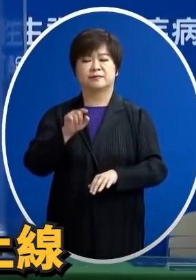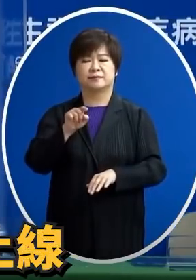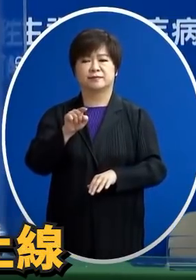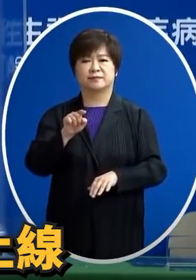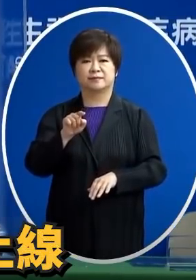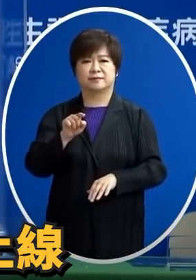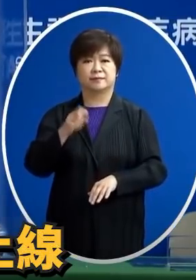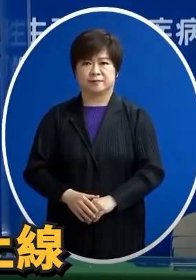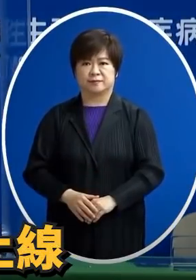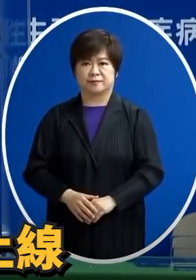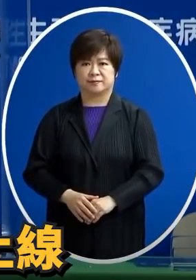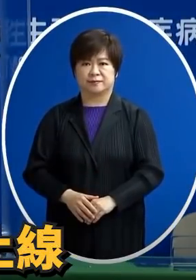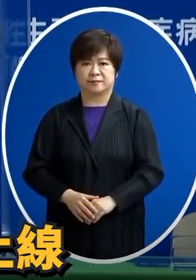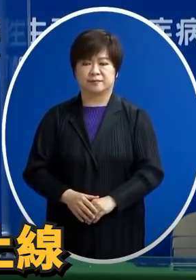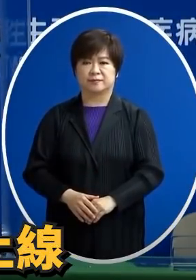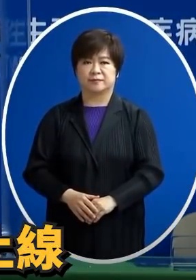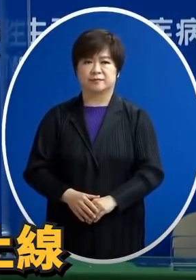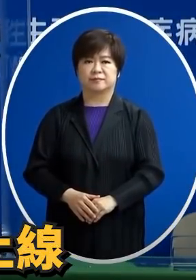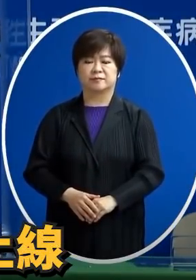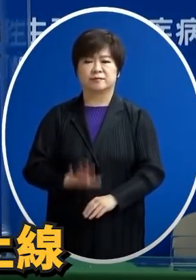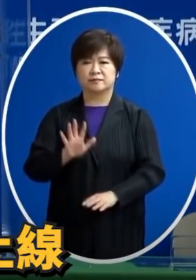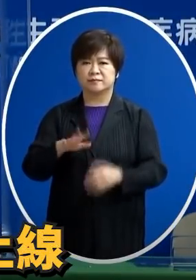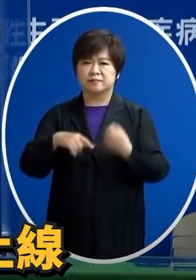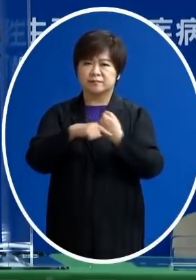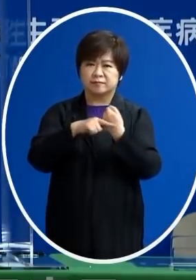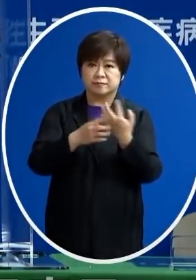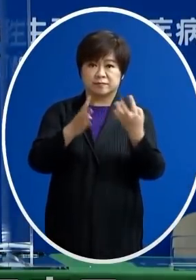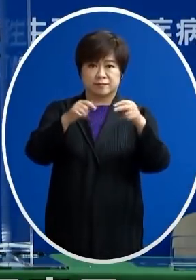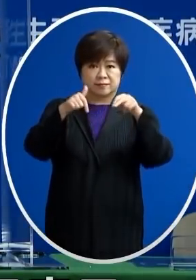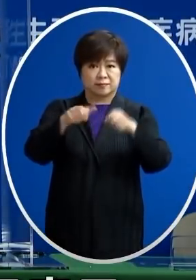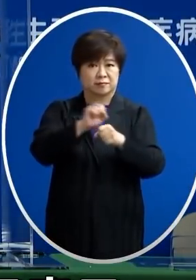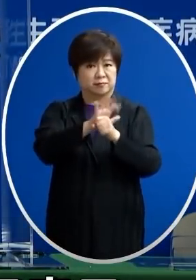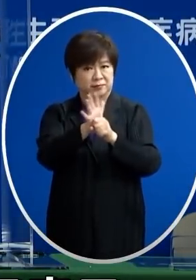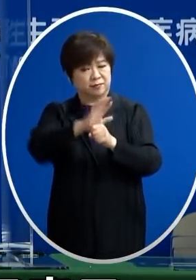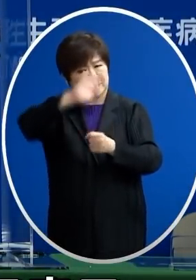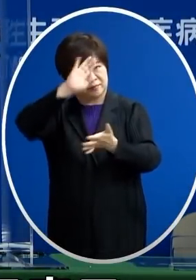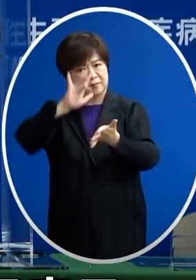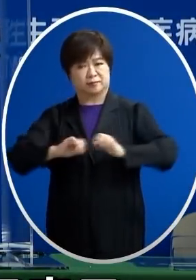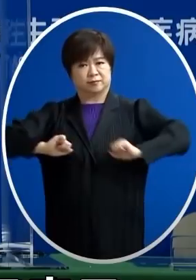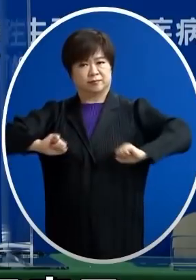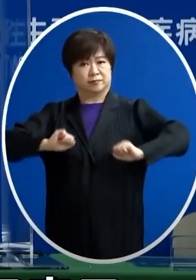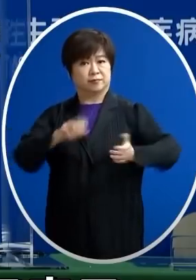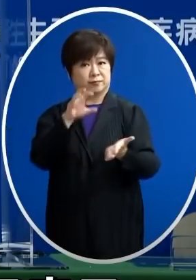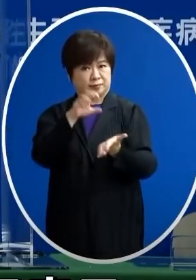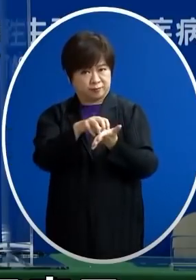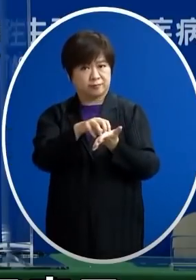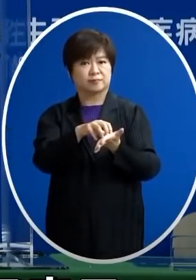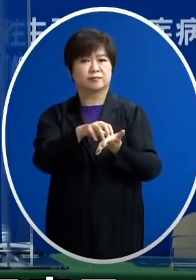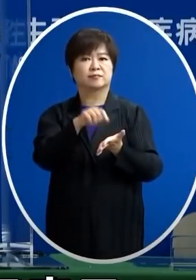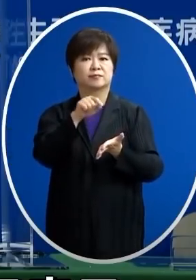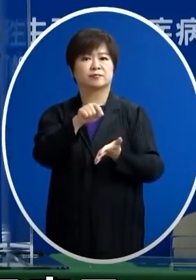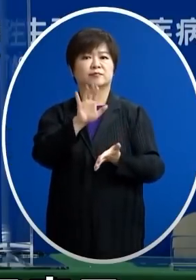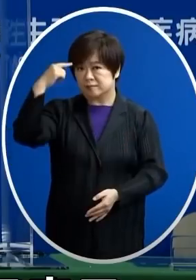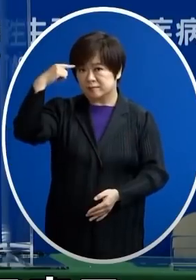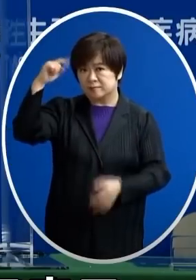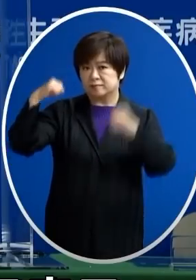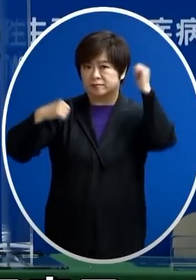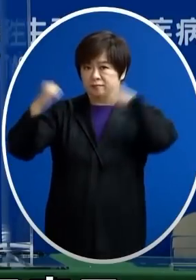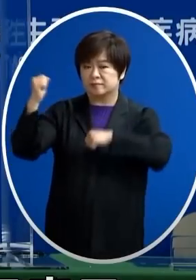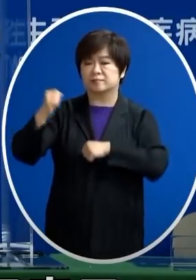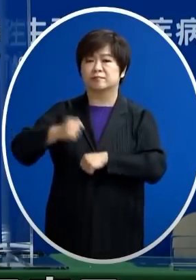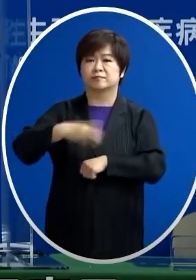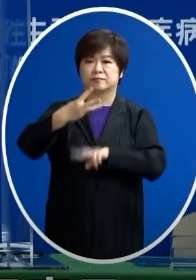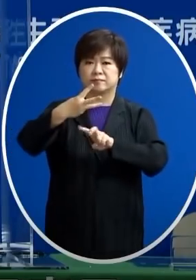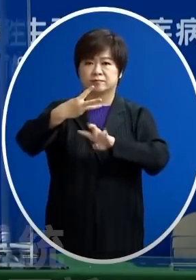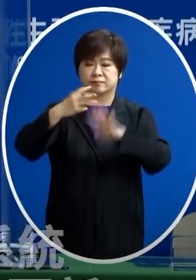一个新闻稿，有开发了所谓的数位新冠的病毒健康证明的部分，我们会在